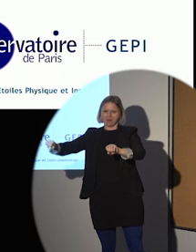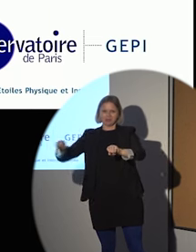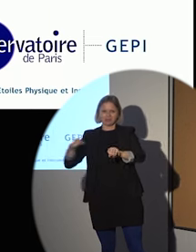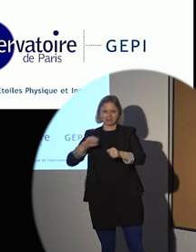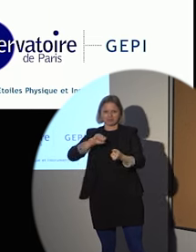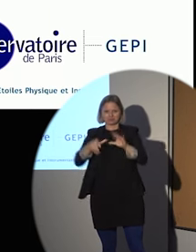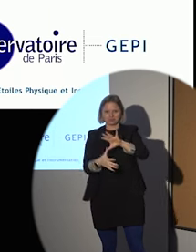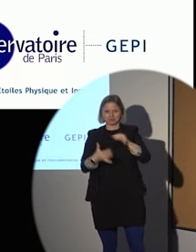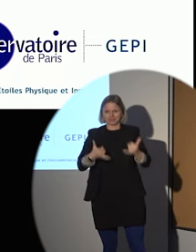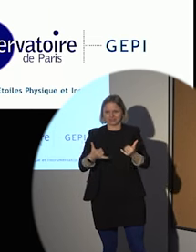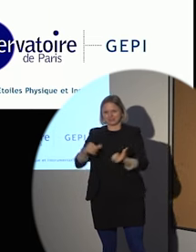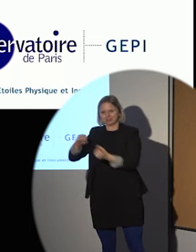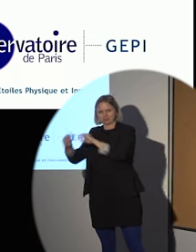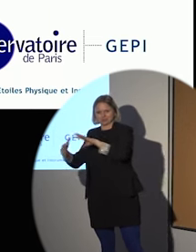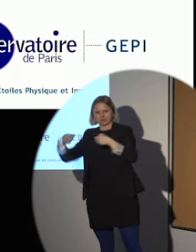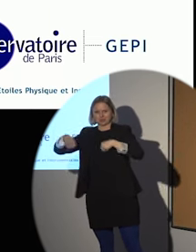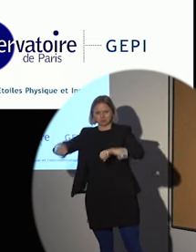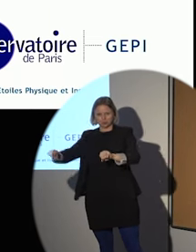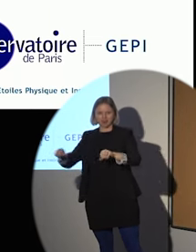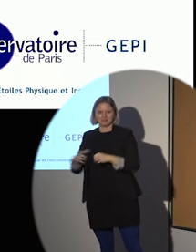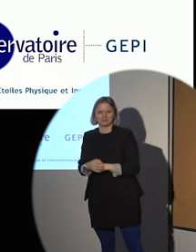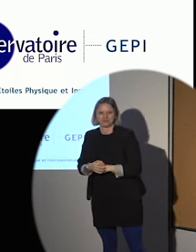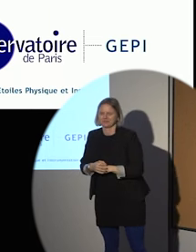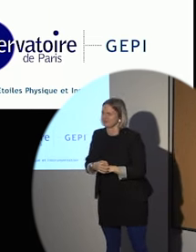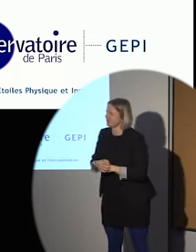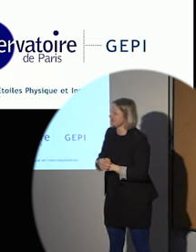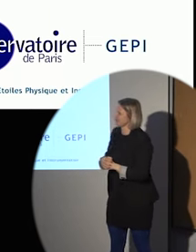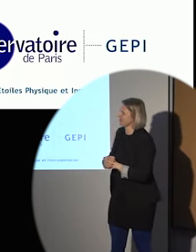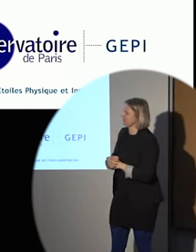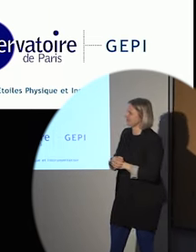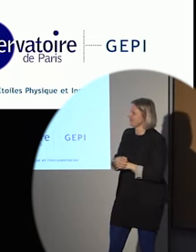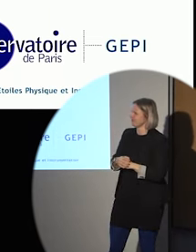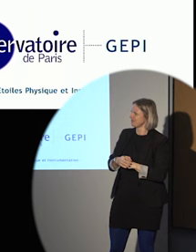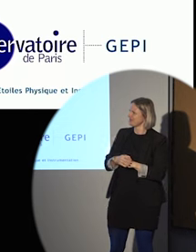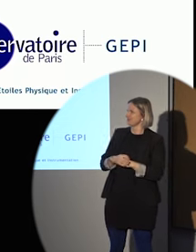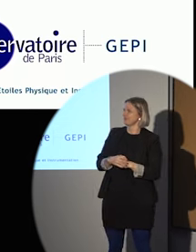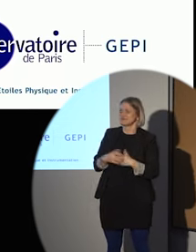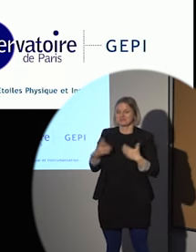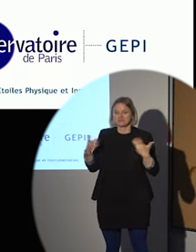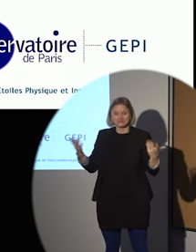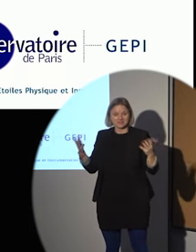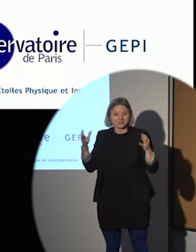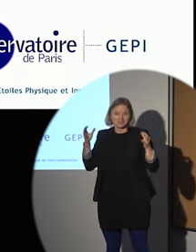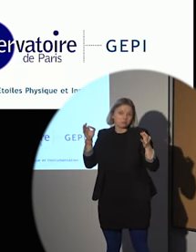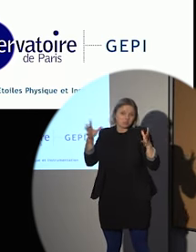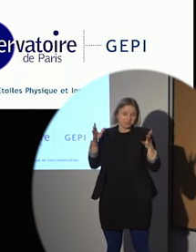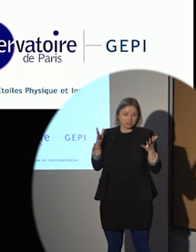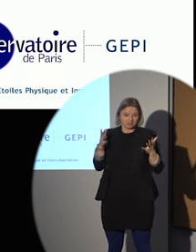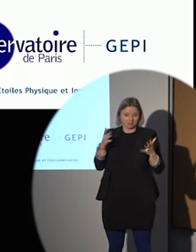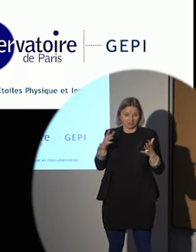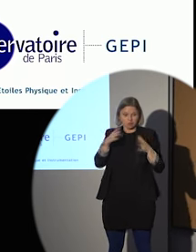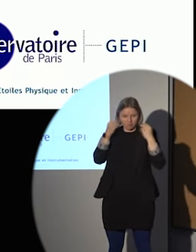lactée. Et alors, c'était extrêmement pratique d'avoir une sœur jumelle à regarder à côté, hein, parce que c'est un peu comme des jumeaux.